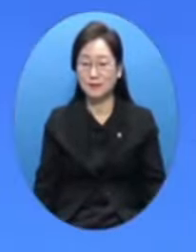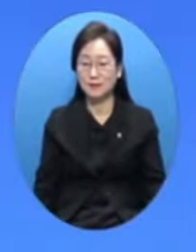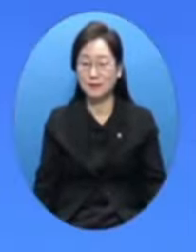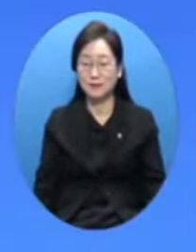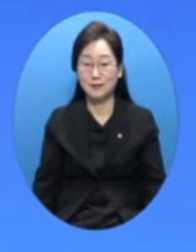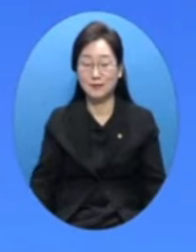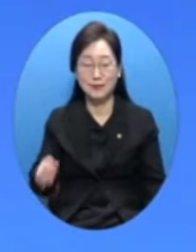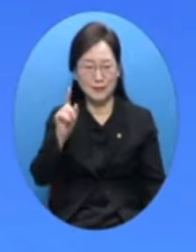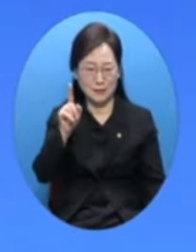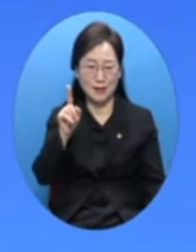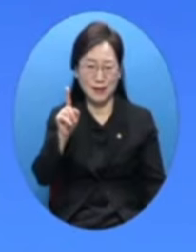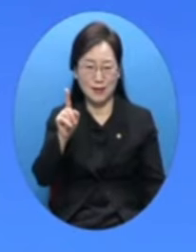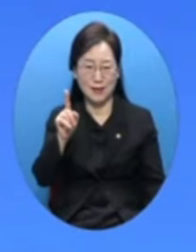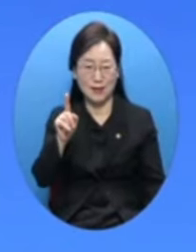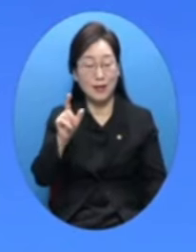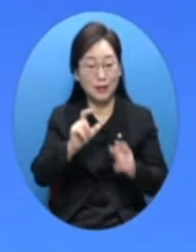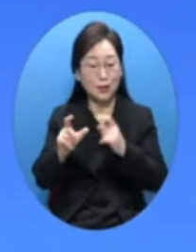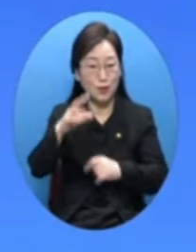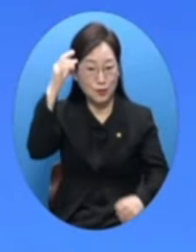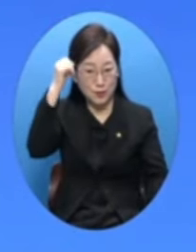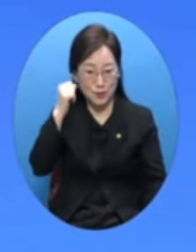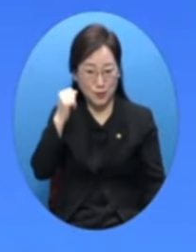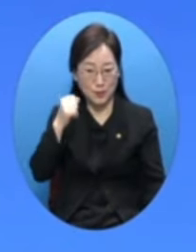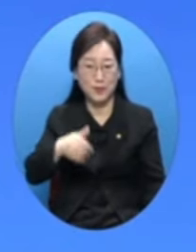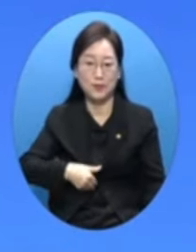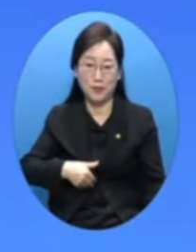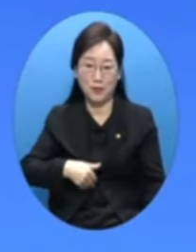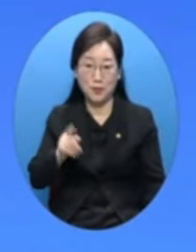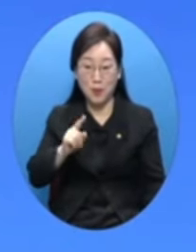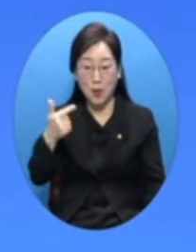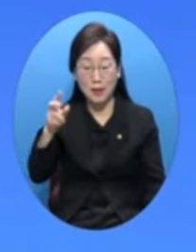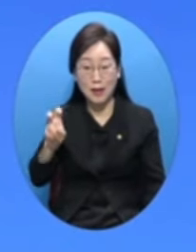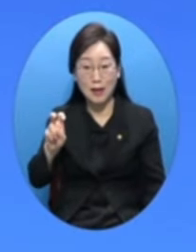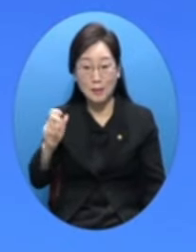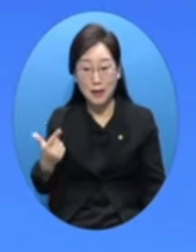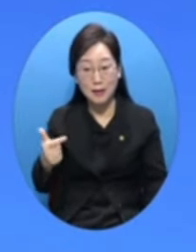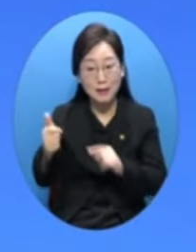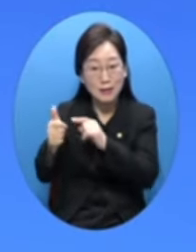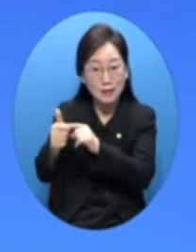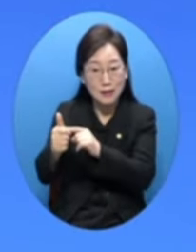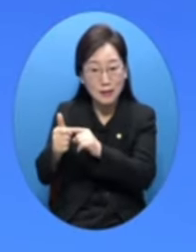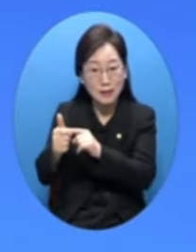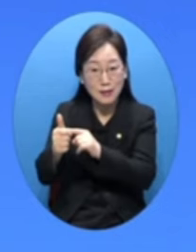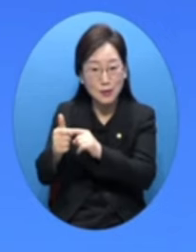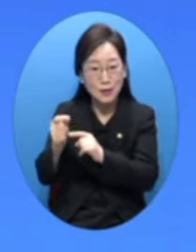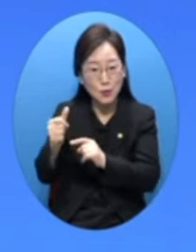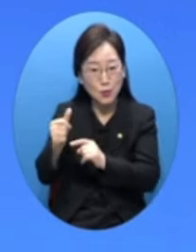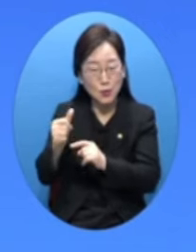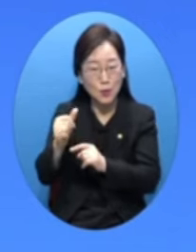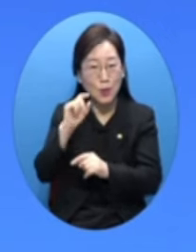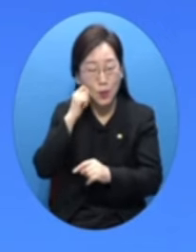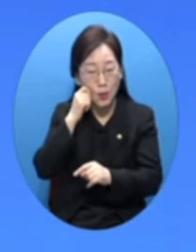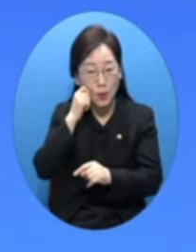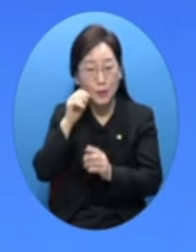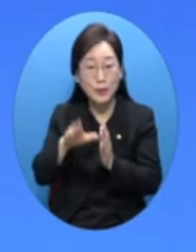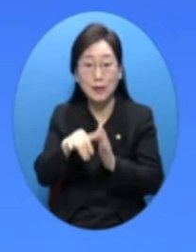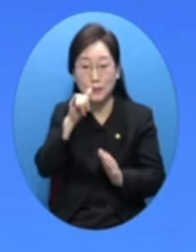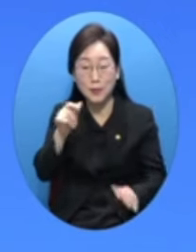여기에 한 가지 우리가 더 기억해야 될 이 나아만 장군의 고비가 있었습니다. 뭐냐면